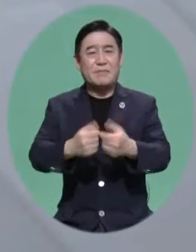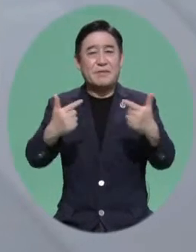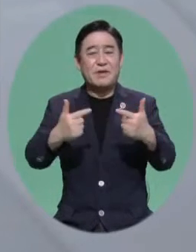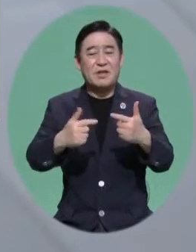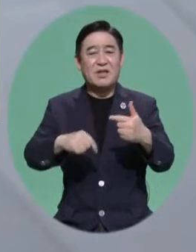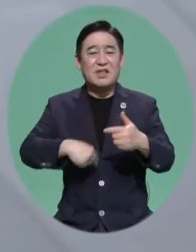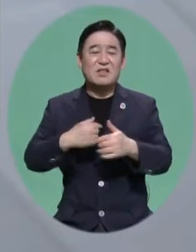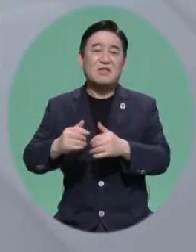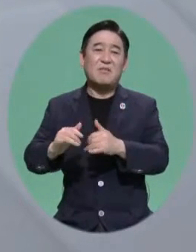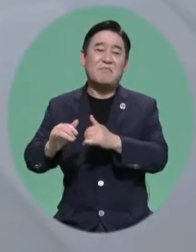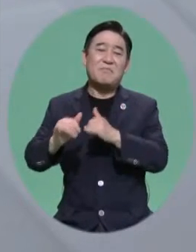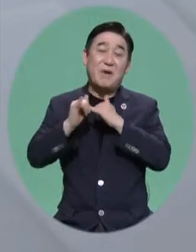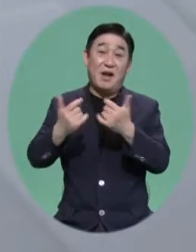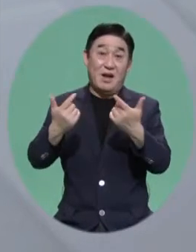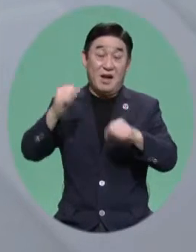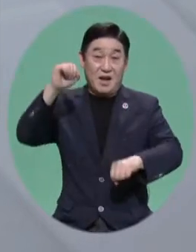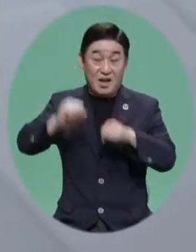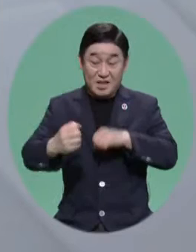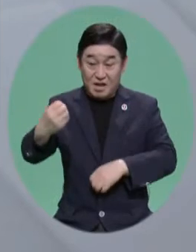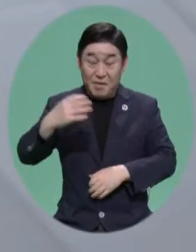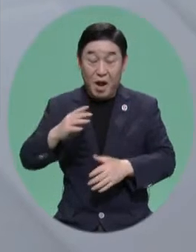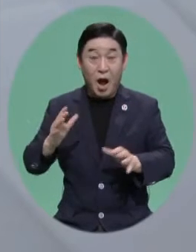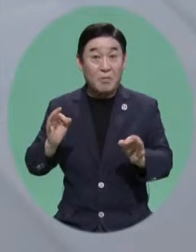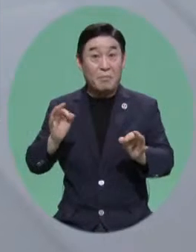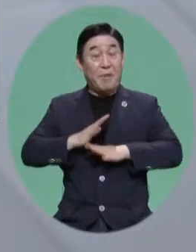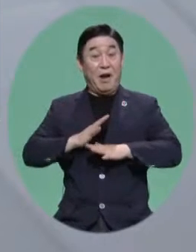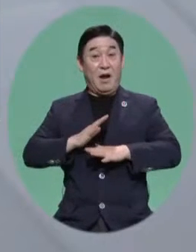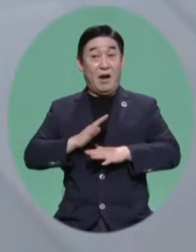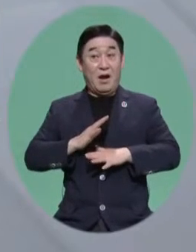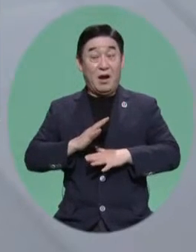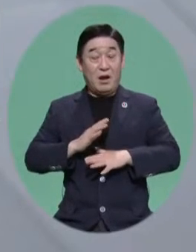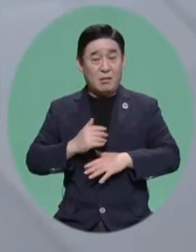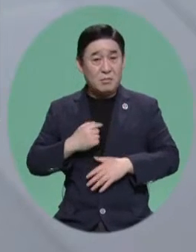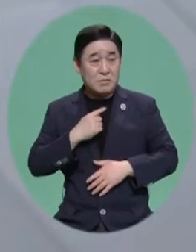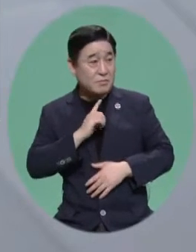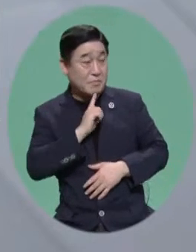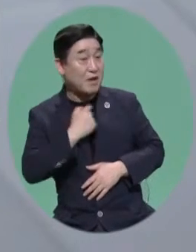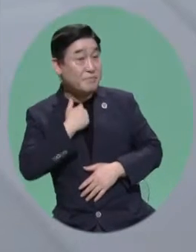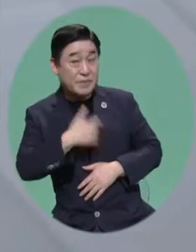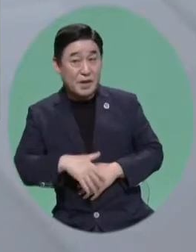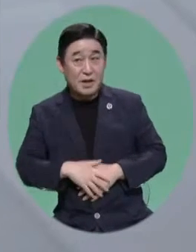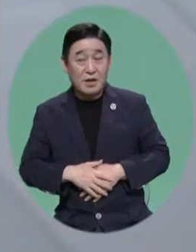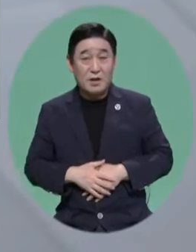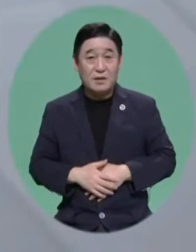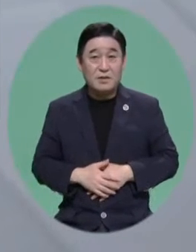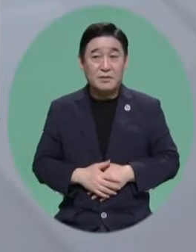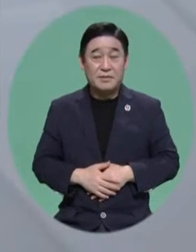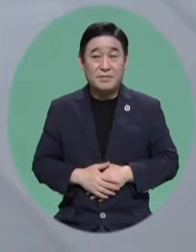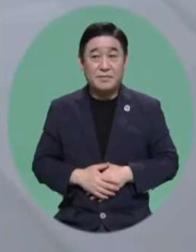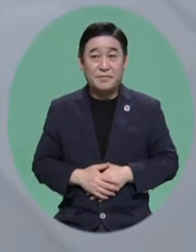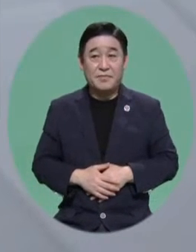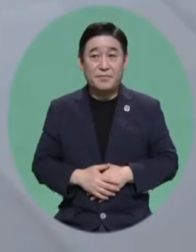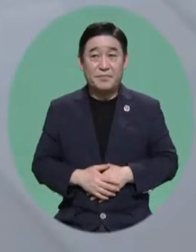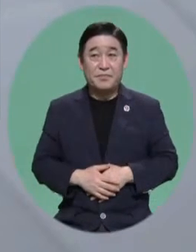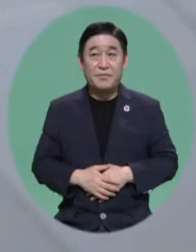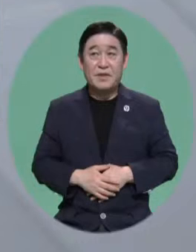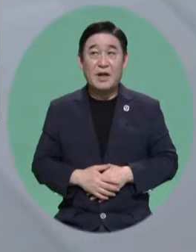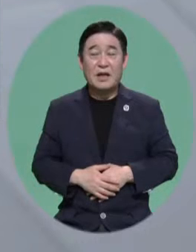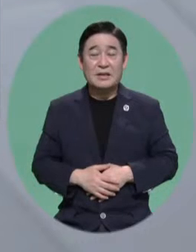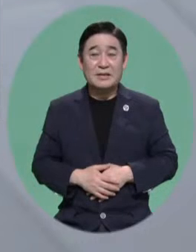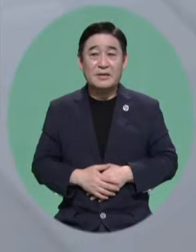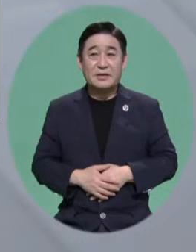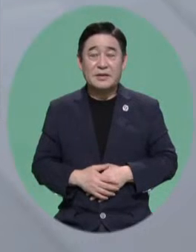자 폭행이 라고 말씀하실 때 좀 깜짝 놀랬어요 경상 함 요 4나 들을 만한 얘기를 들었던 겁니다 이것은 굉장히